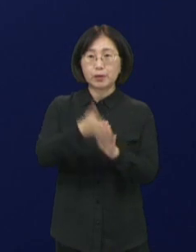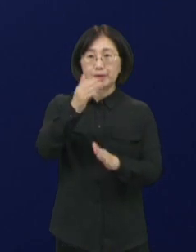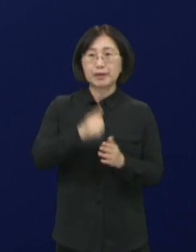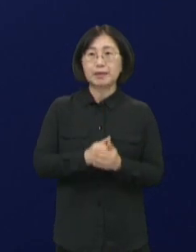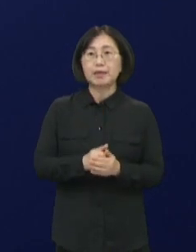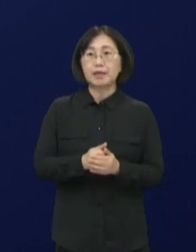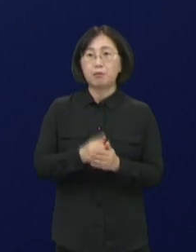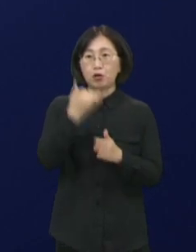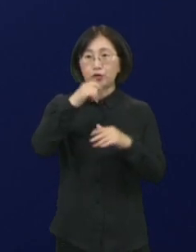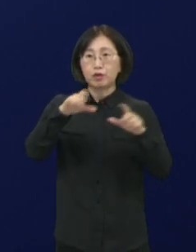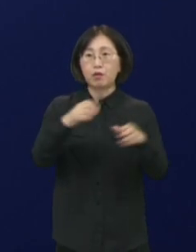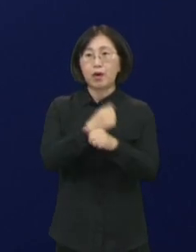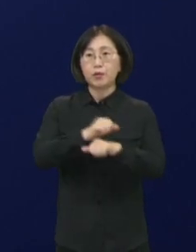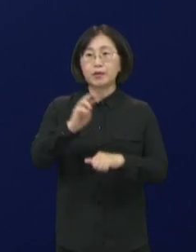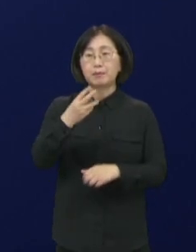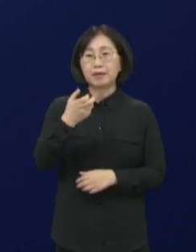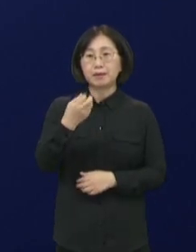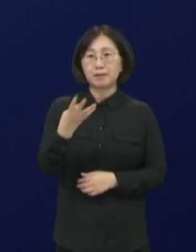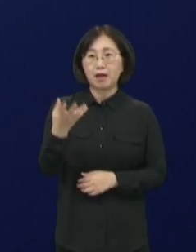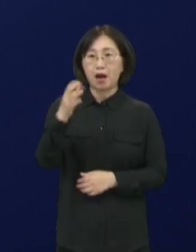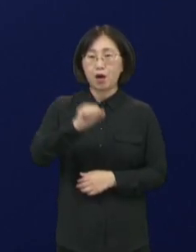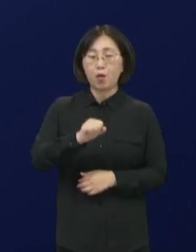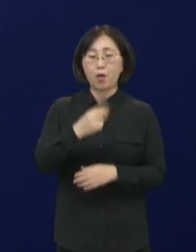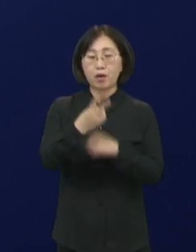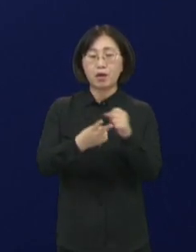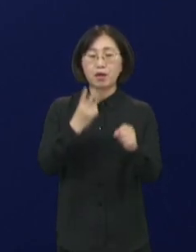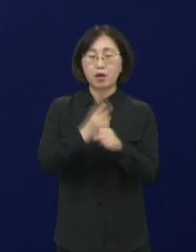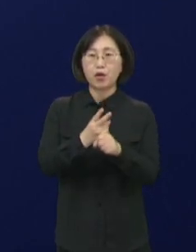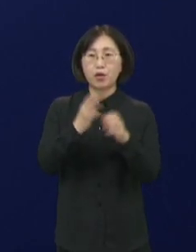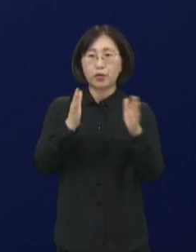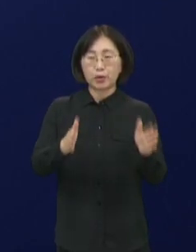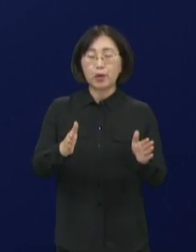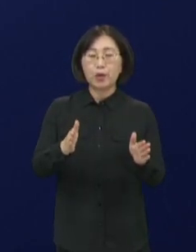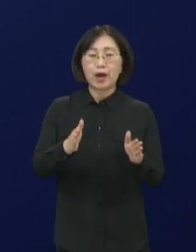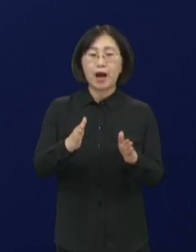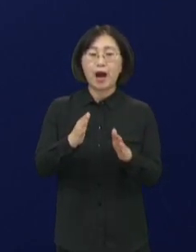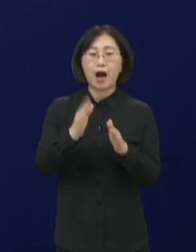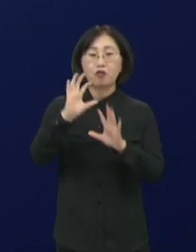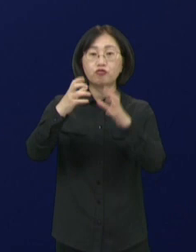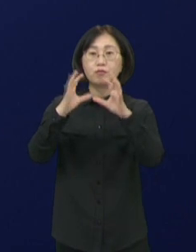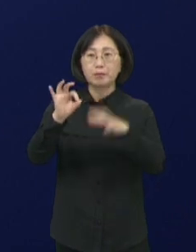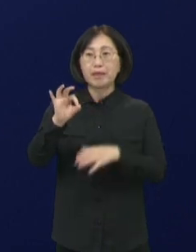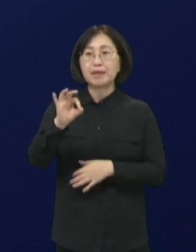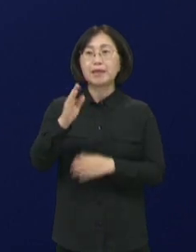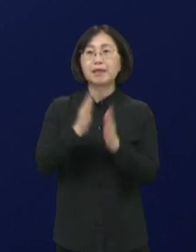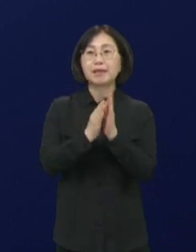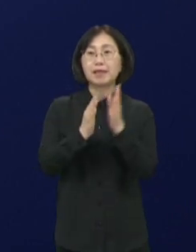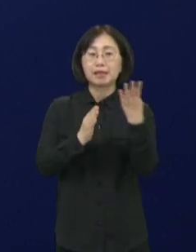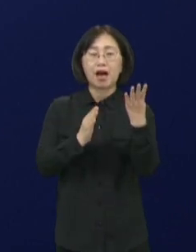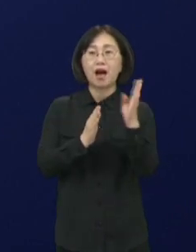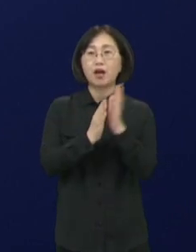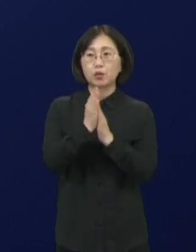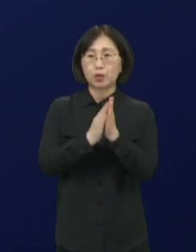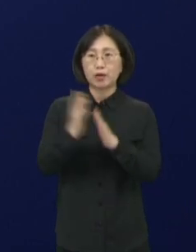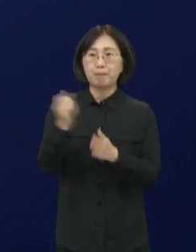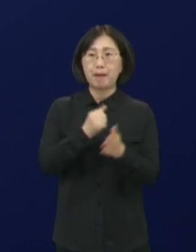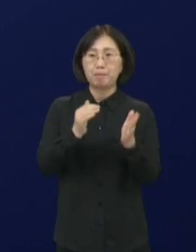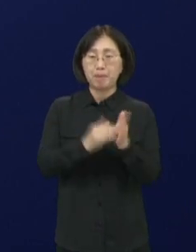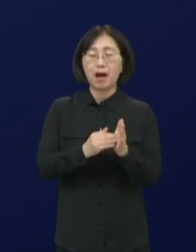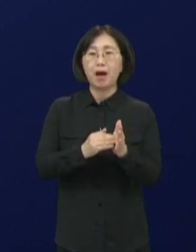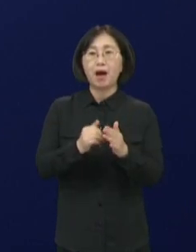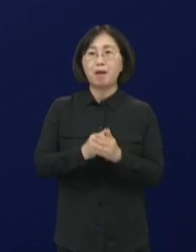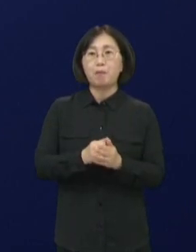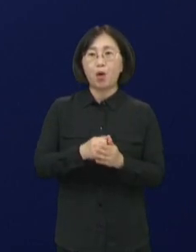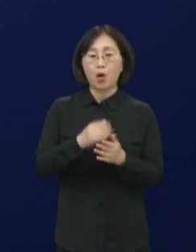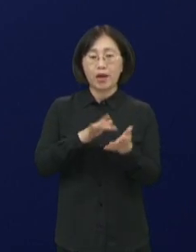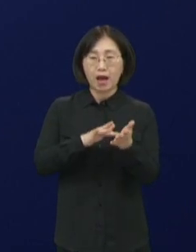베이스볼 드림파크 조성 100억 원 등 2년 연속 국비 4조원을 확보한 가운데 글로벌 바이오 기업 머크와 차세대 배터리 기업